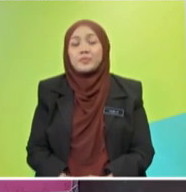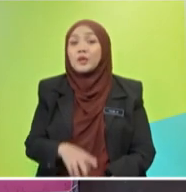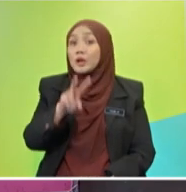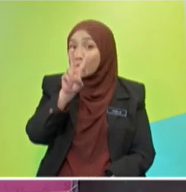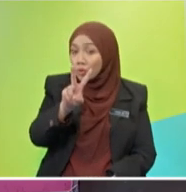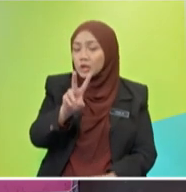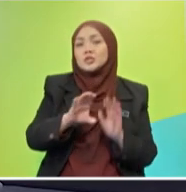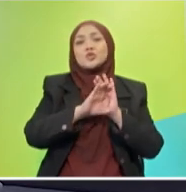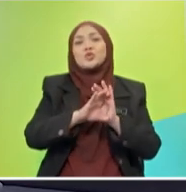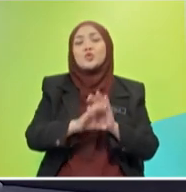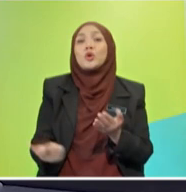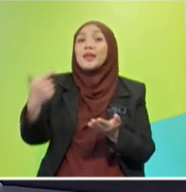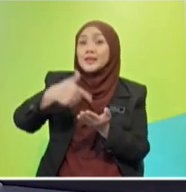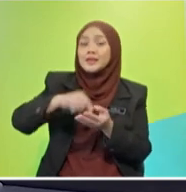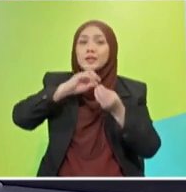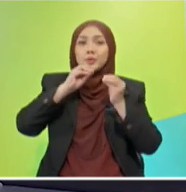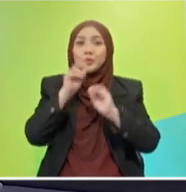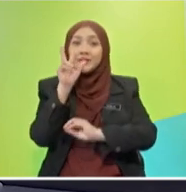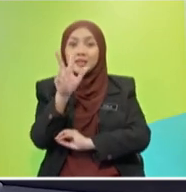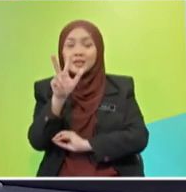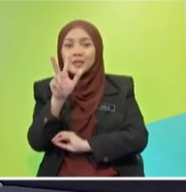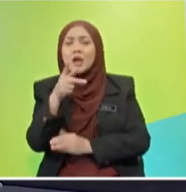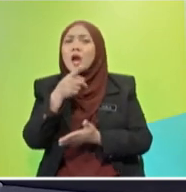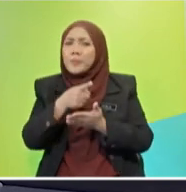lagi Nomor 3